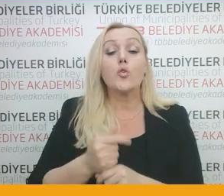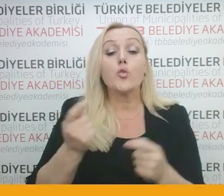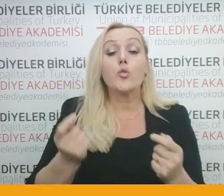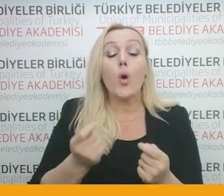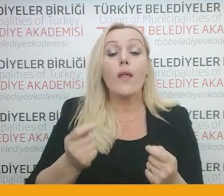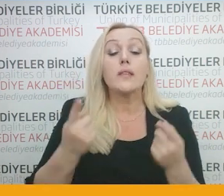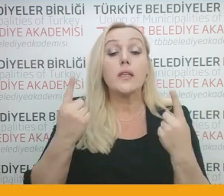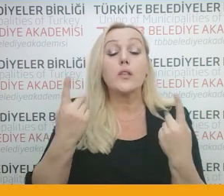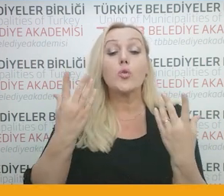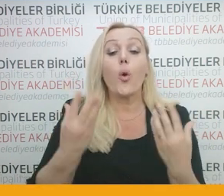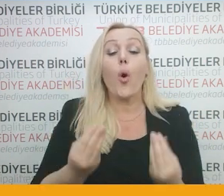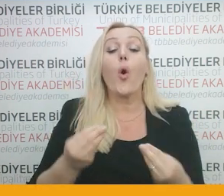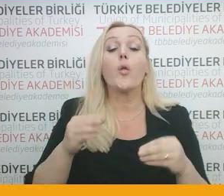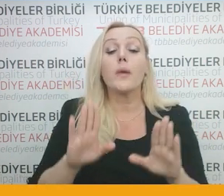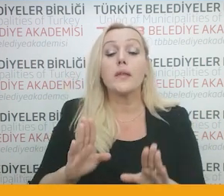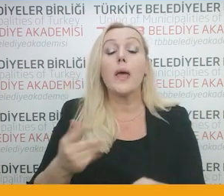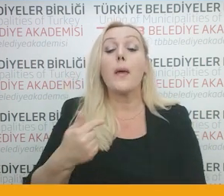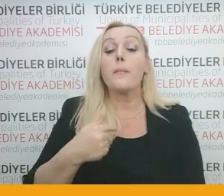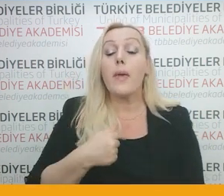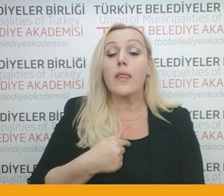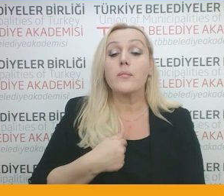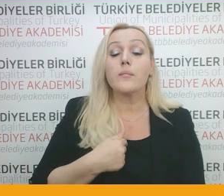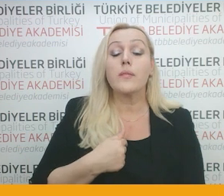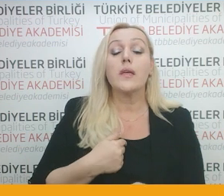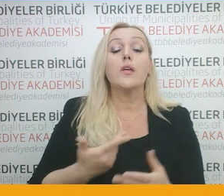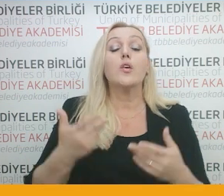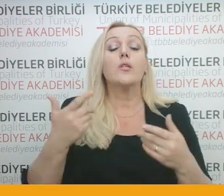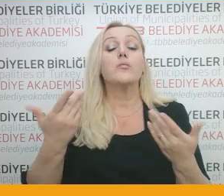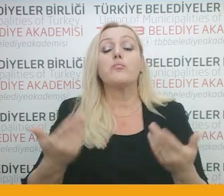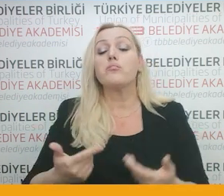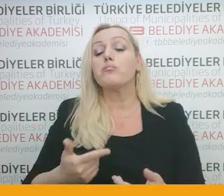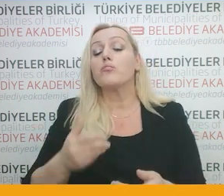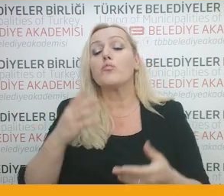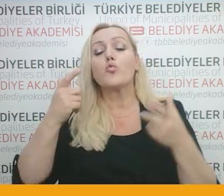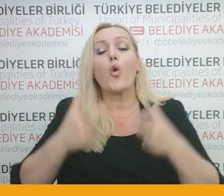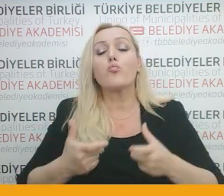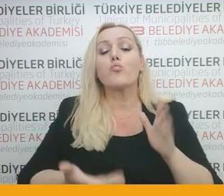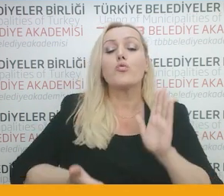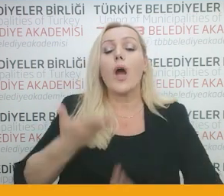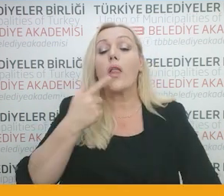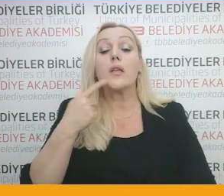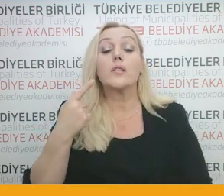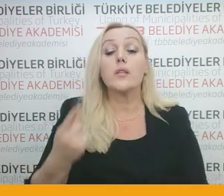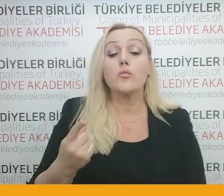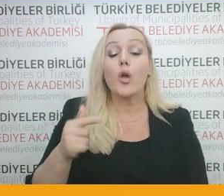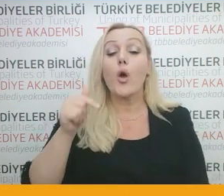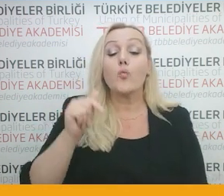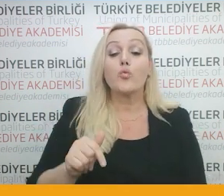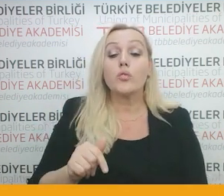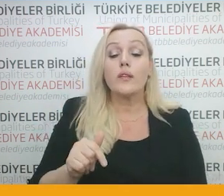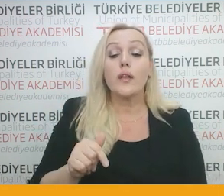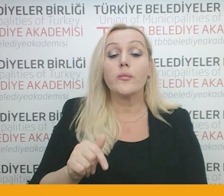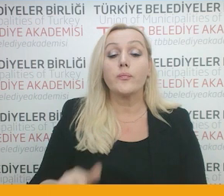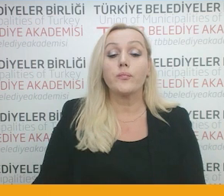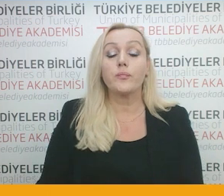görevlendirmedi. Dolayısıyla benim üzerimdeki zimmeti kaldırın diyor. Burada